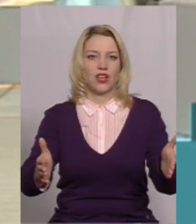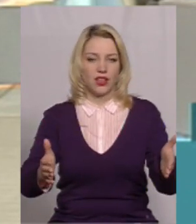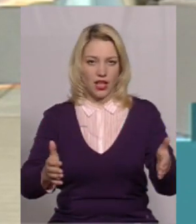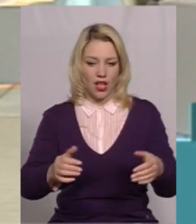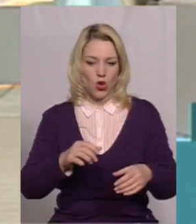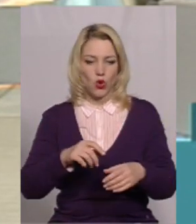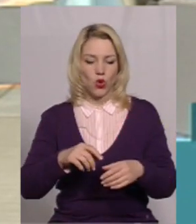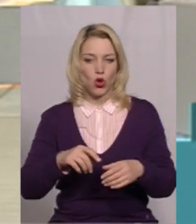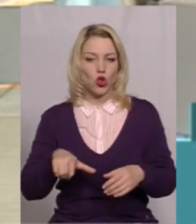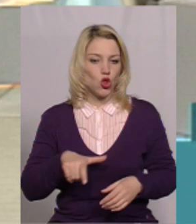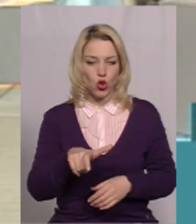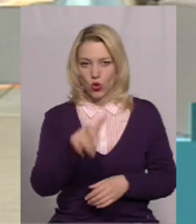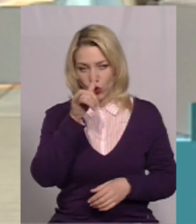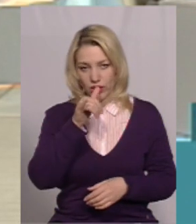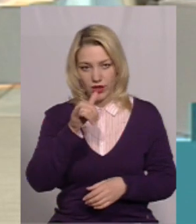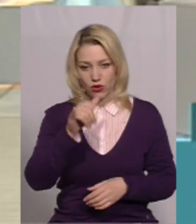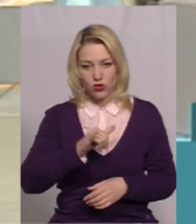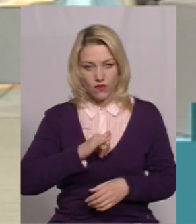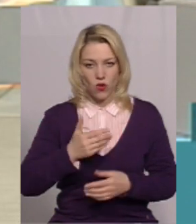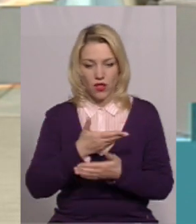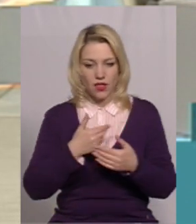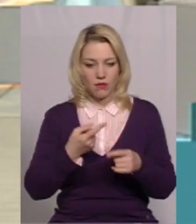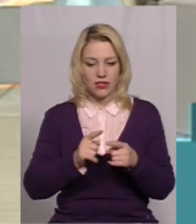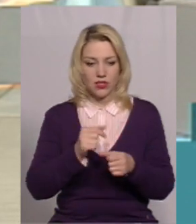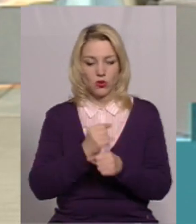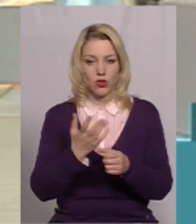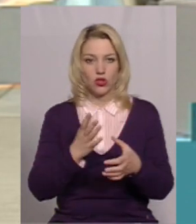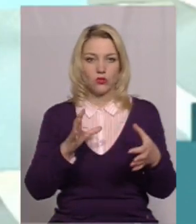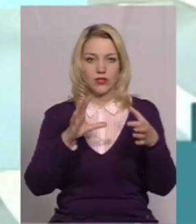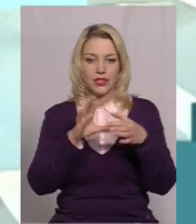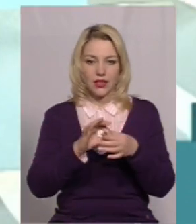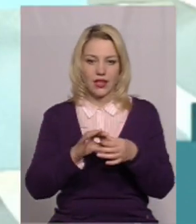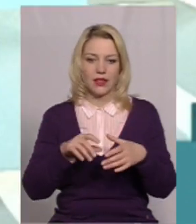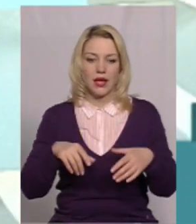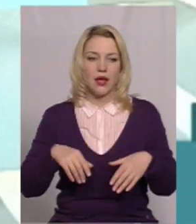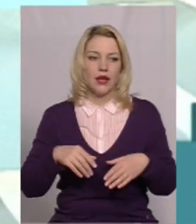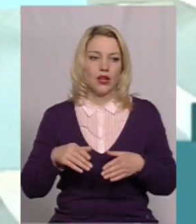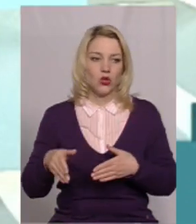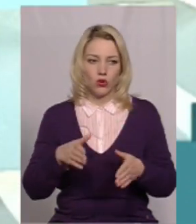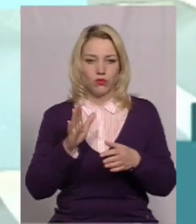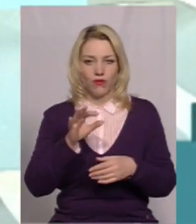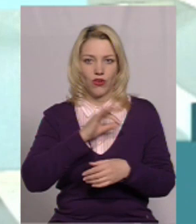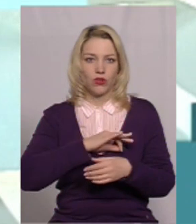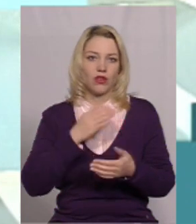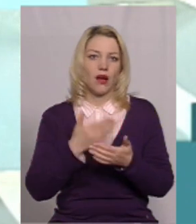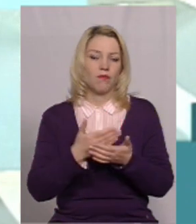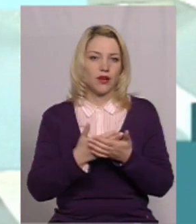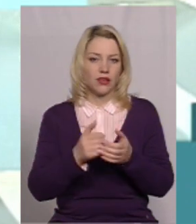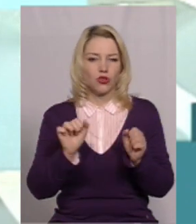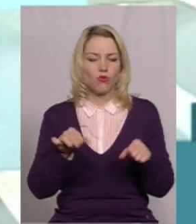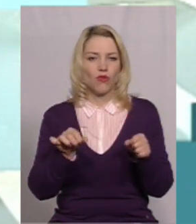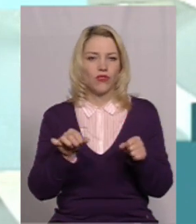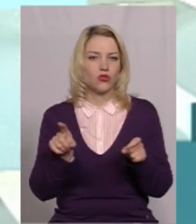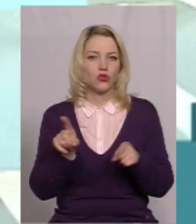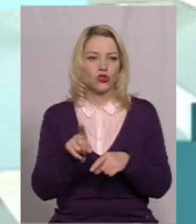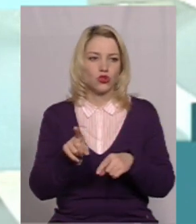ширина дороги не дозволить то зробити, і для того, щоб з'єднати якісь магістралі, ми то будемо використовувати. До прикладу, цілком ймовірно,